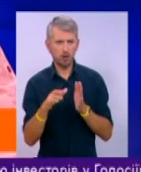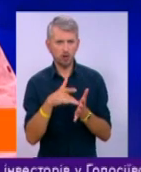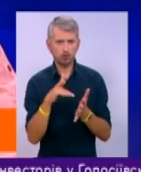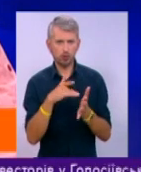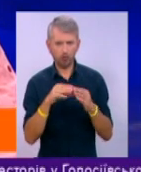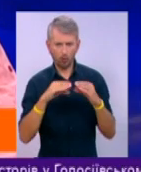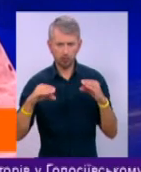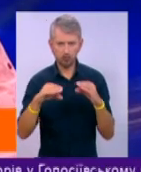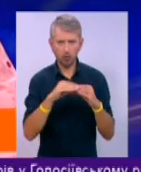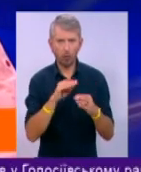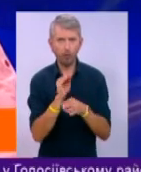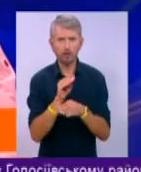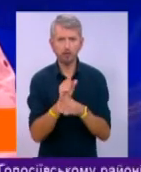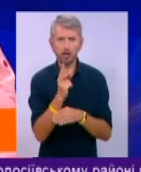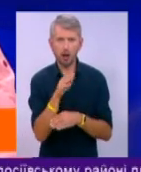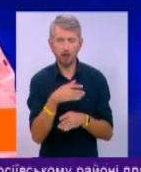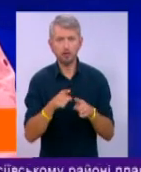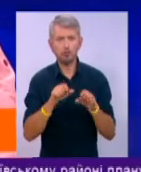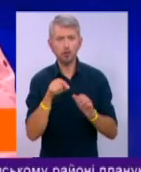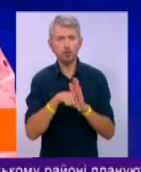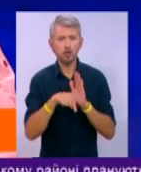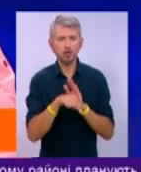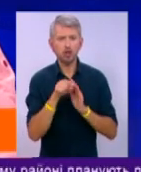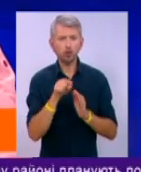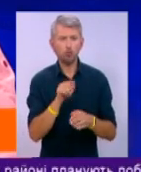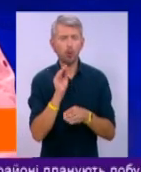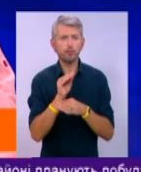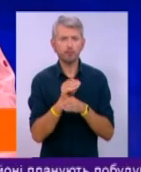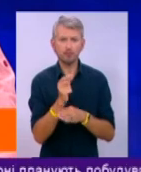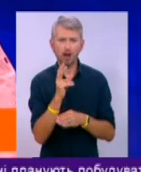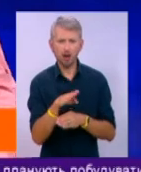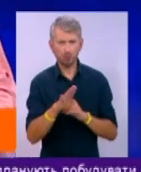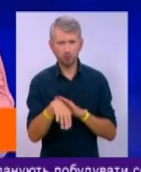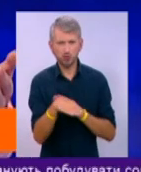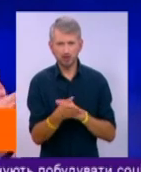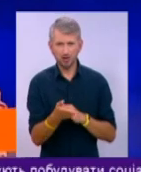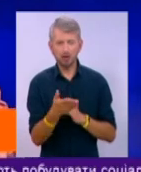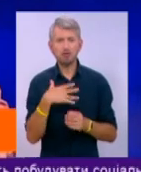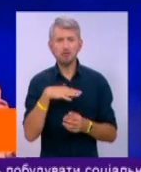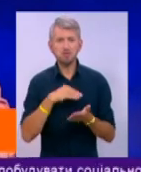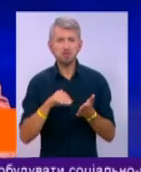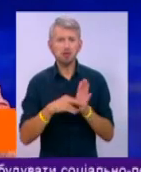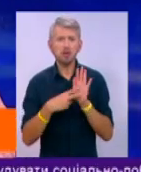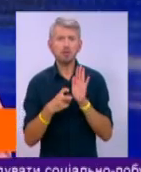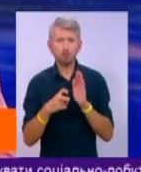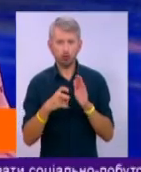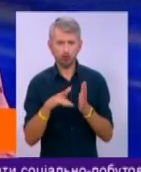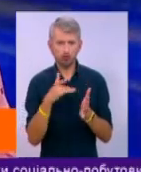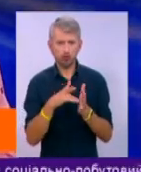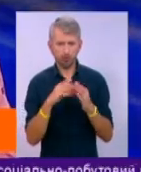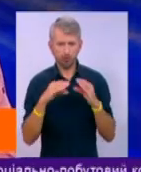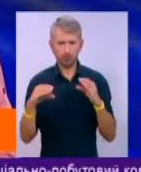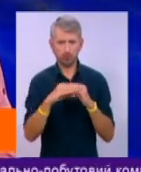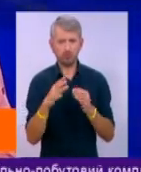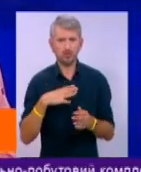обвинувальний акт. Це може означати лише одне, що в тому обвинувальному акту нічого немає. Інакше навіщо писати на 700 сторінок обвинувальний